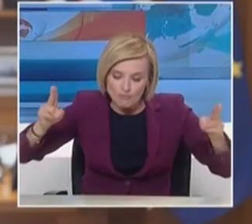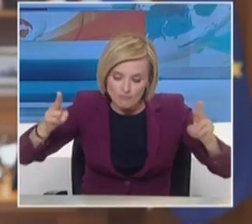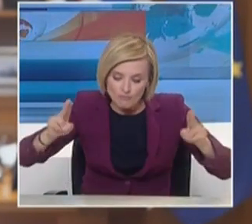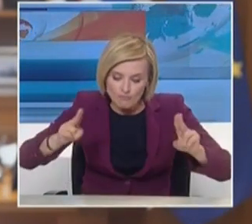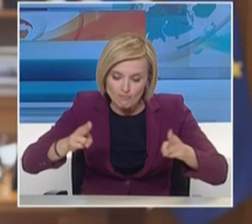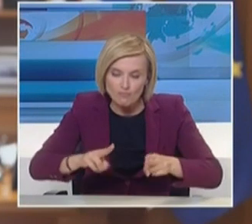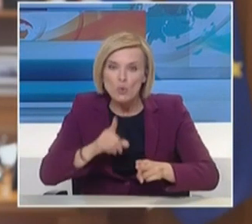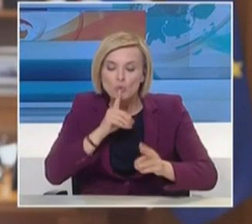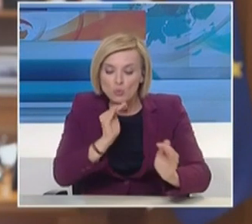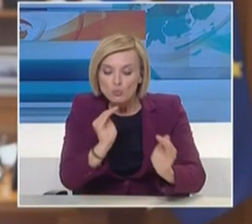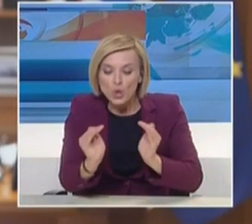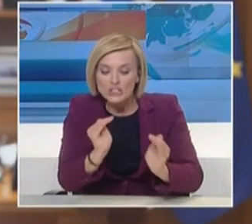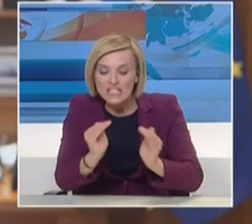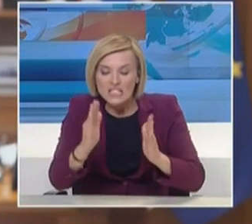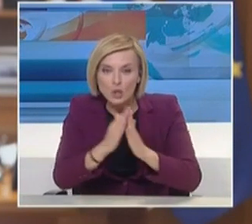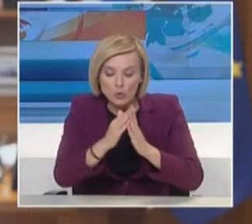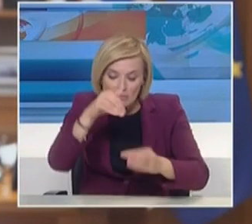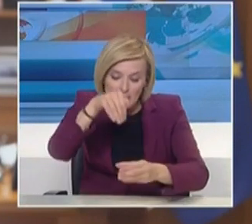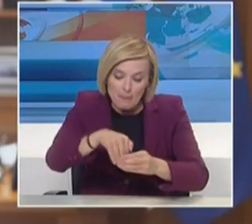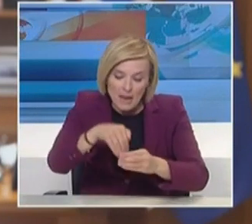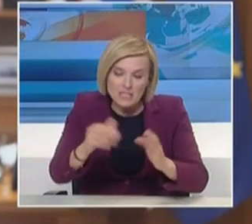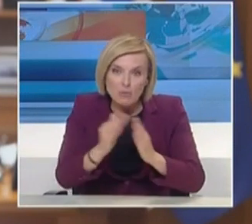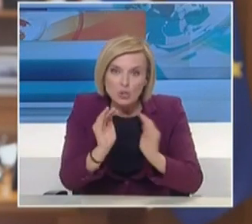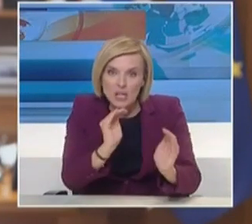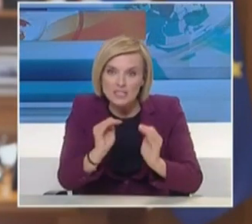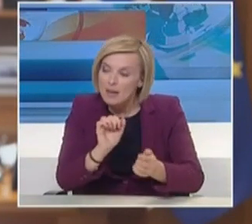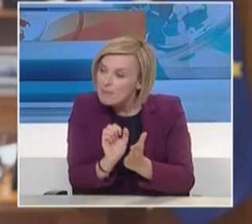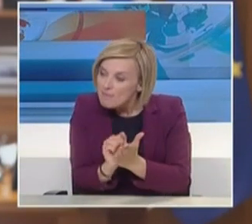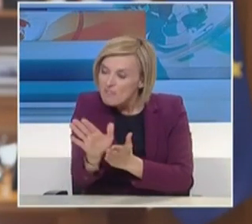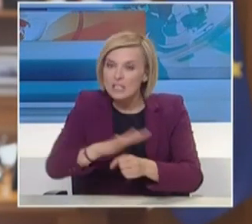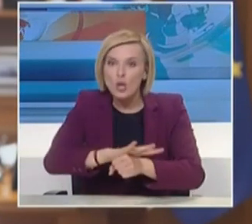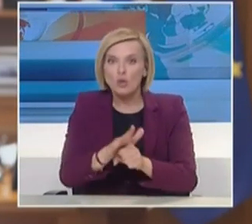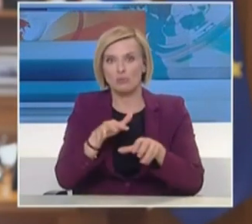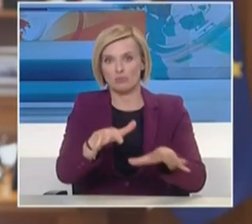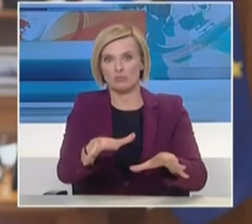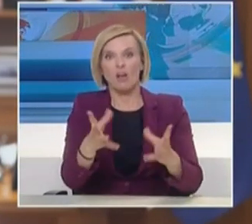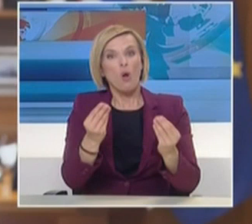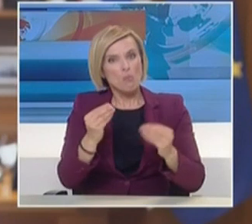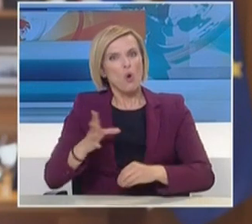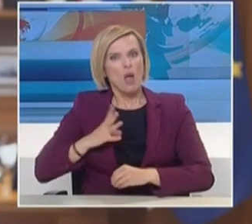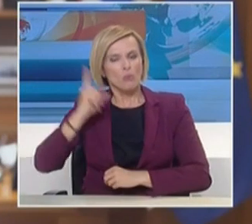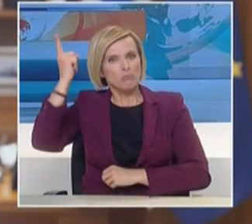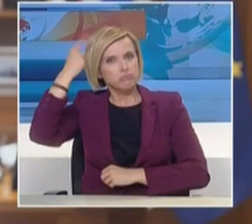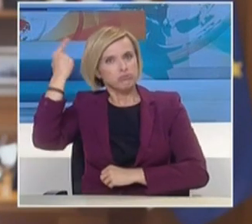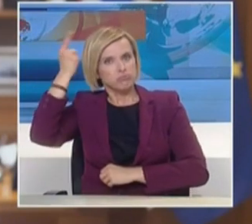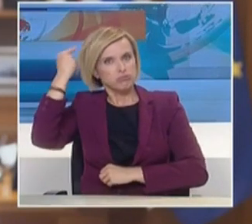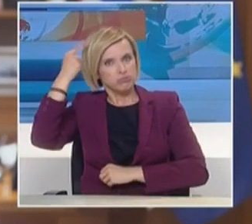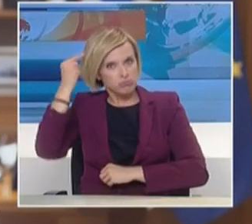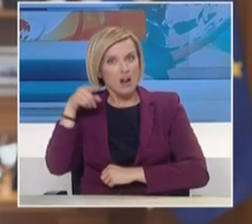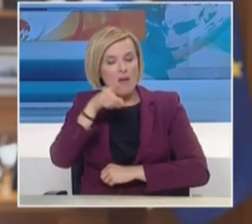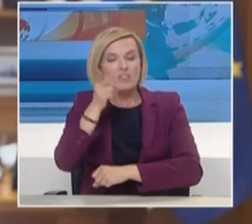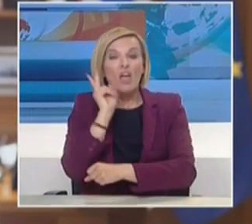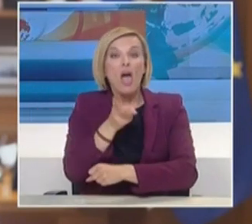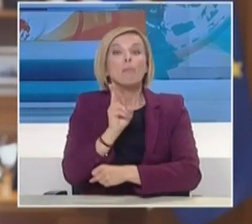ζωής. Δεν θα αφήσω, ωστόσο, μερικούς επιπόλαιους να υπονομεύσουν την ασφάλεια των πολλών. Και τη